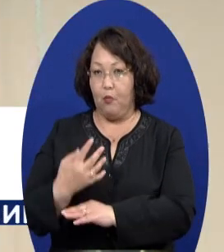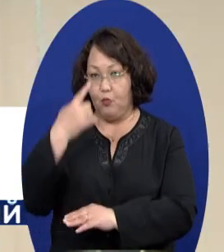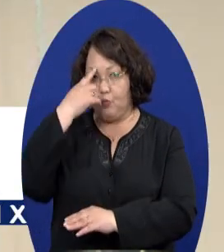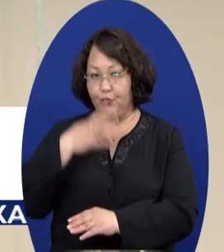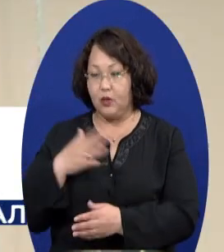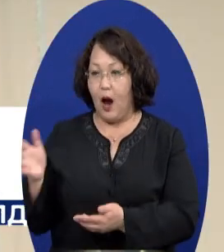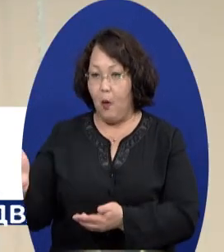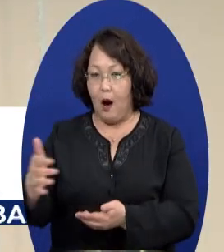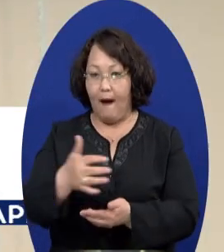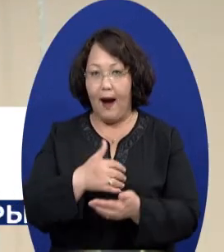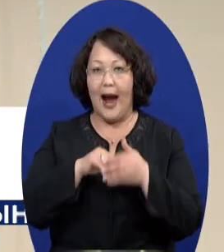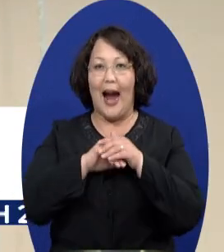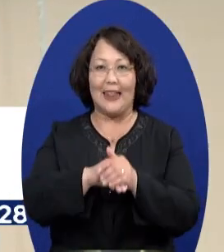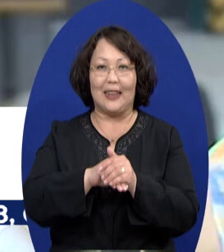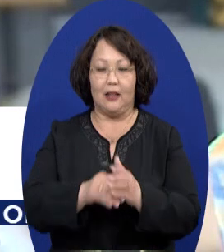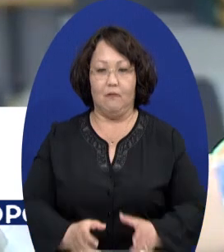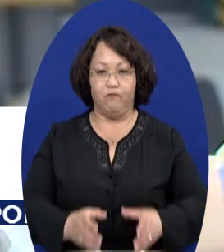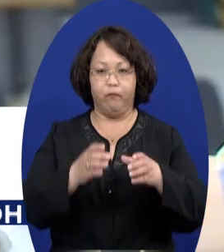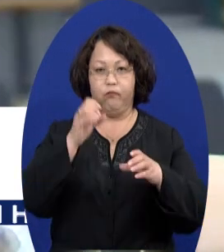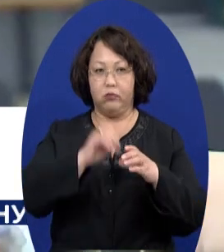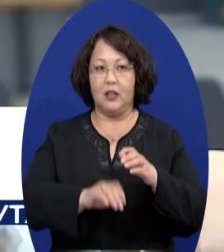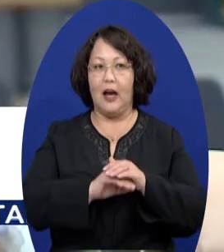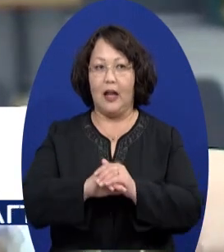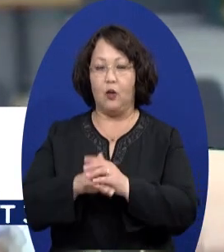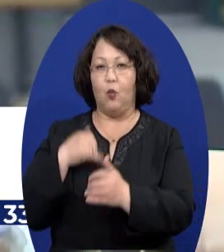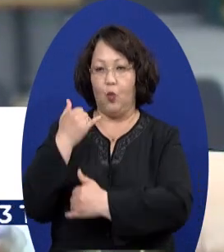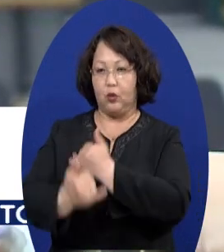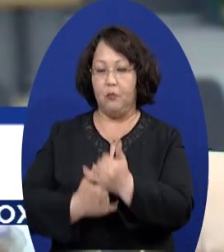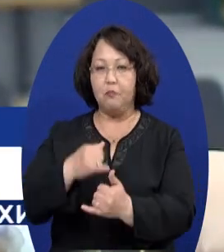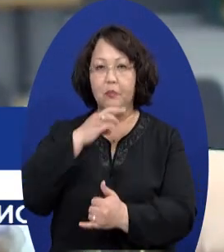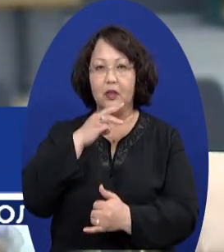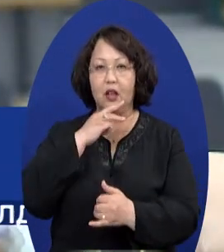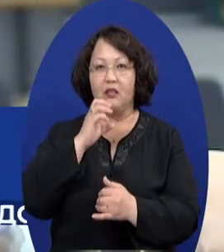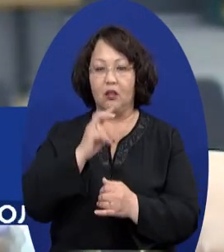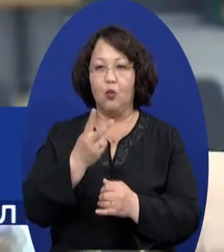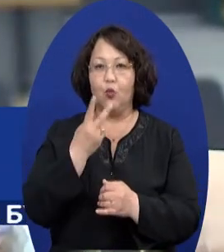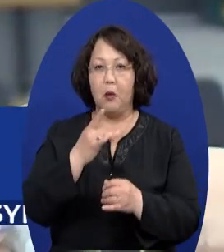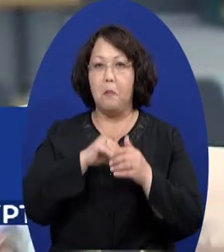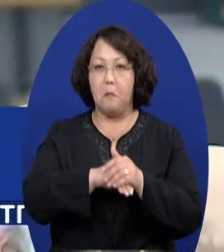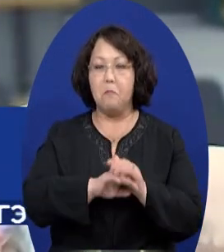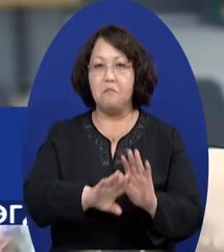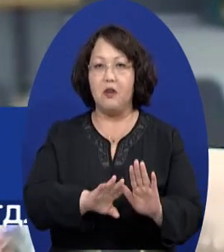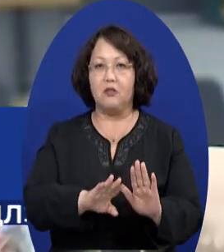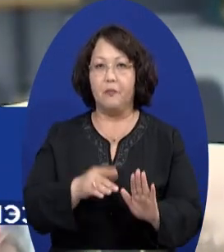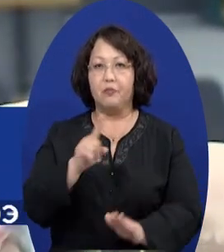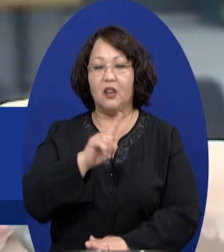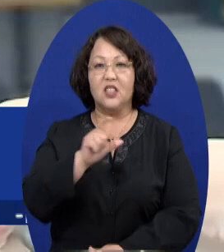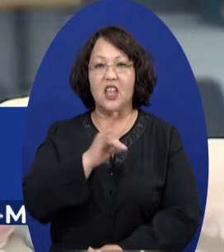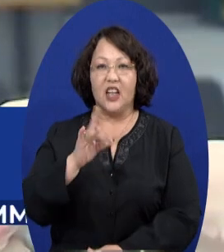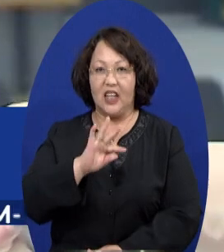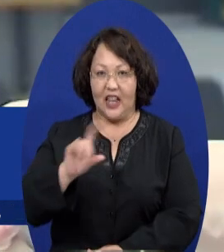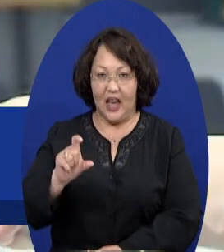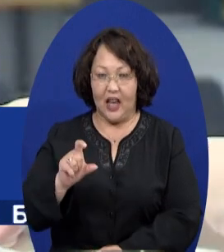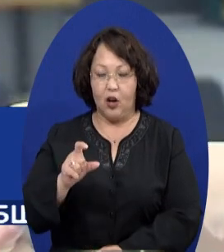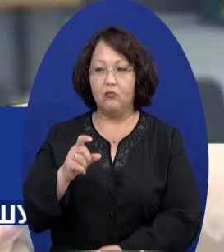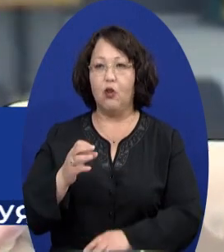Говийн ургамлынхаа үрийг бид нэр хадгалмаар байна. Генфондыг хадгалмаар байна. Генфонд гэж юугаа хэлээд байгаа юм бэ гэхээр одоо жишээлбэл зэрэг нь хэд чинь бөөрэн цайнч гэдэг